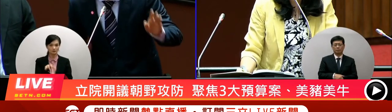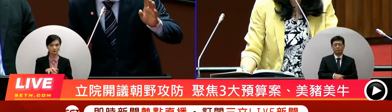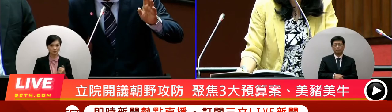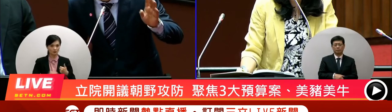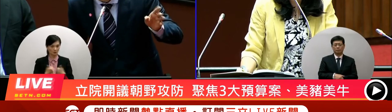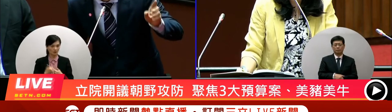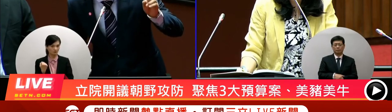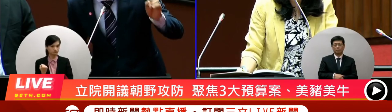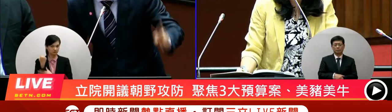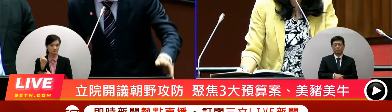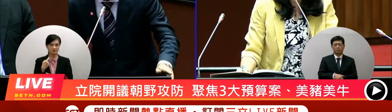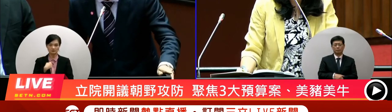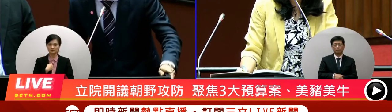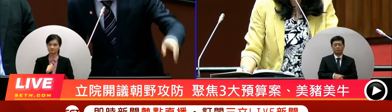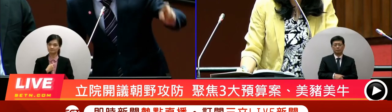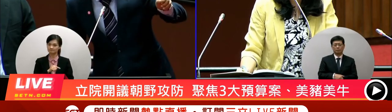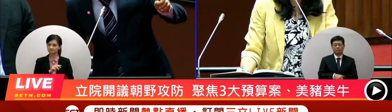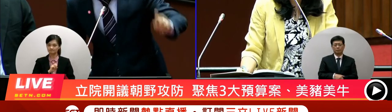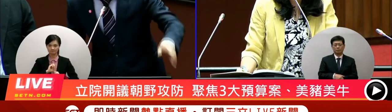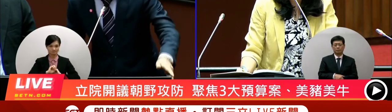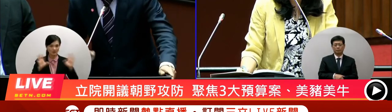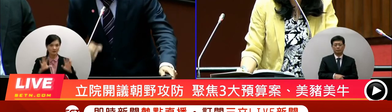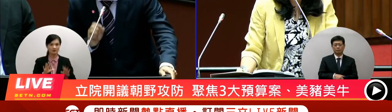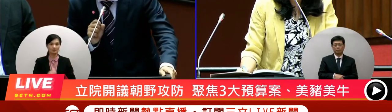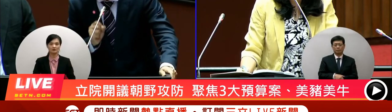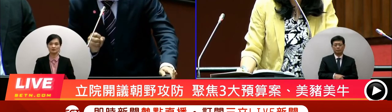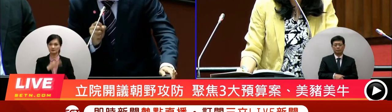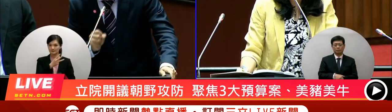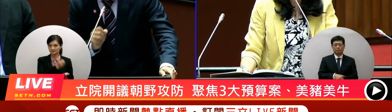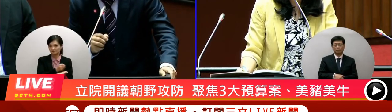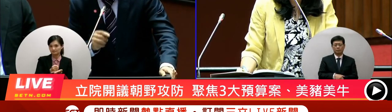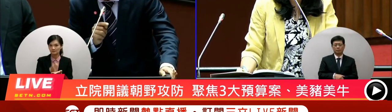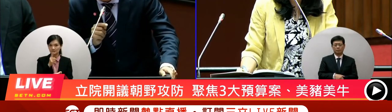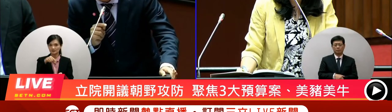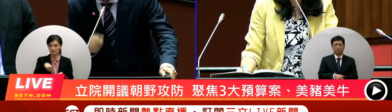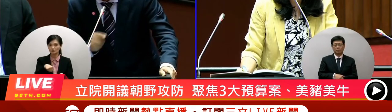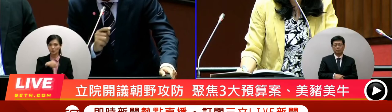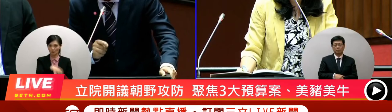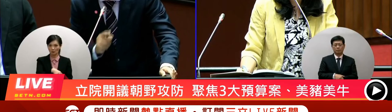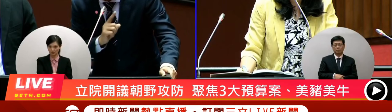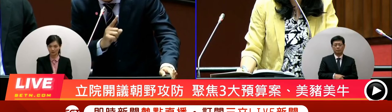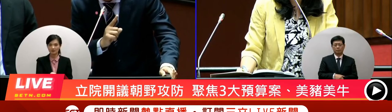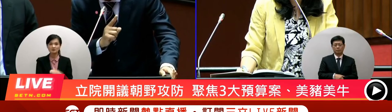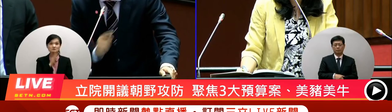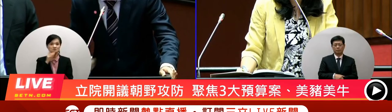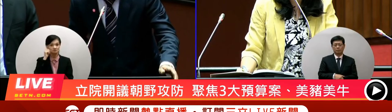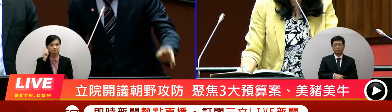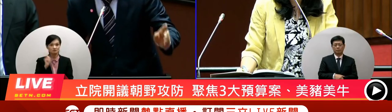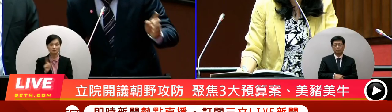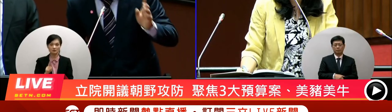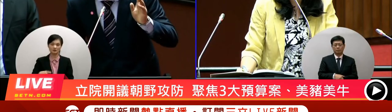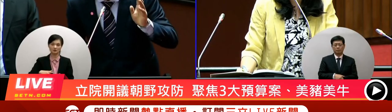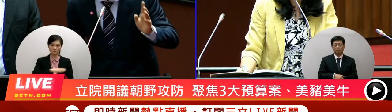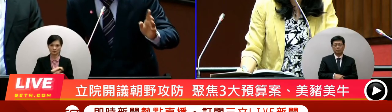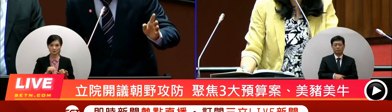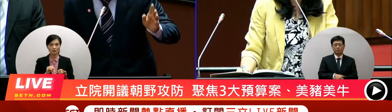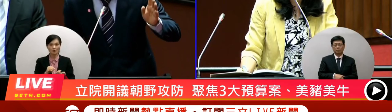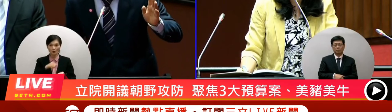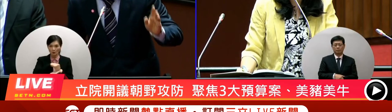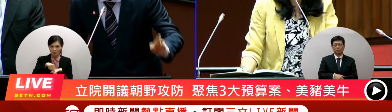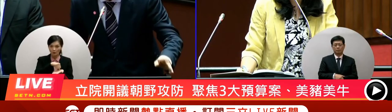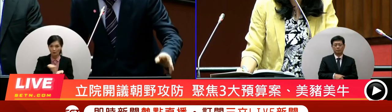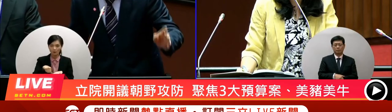的整个覆盖率达到60%。三张一 Q 就是100%的这一个国产食材，这第一个说明。第二个，每一个小